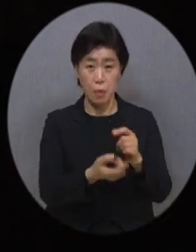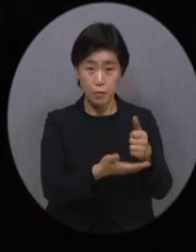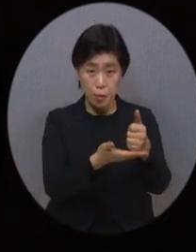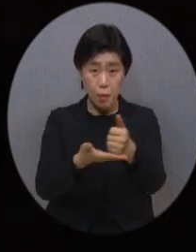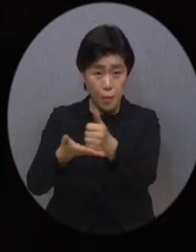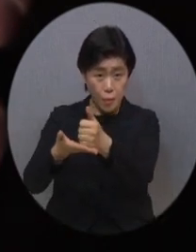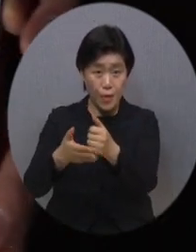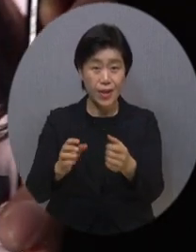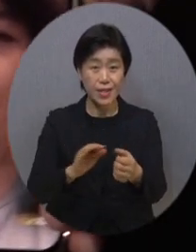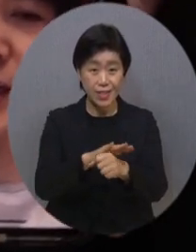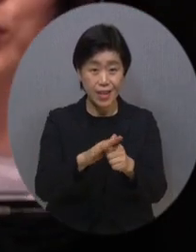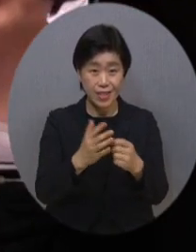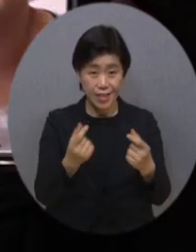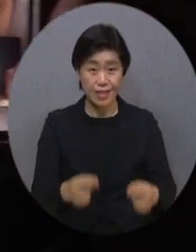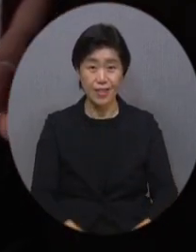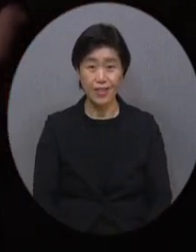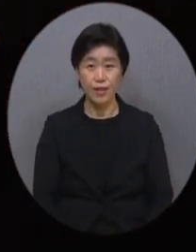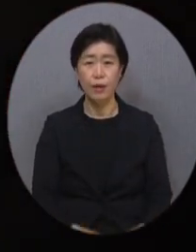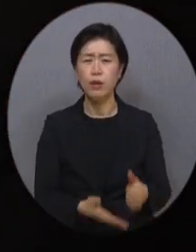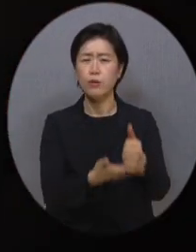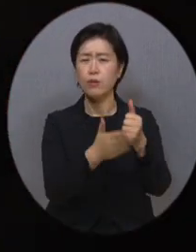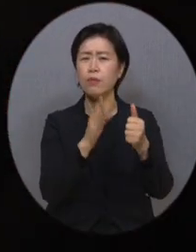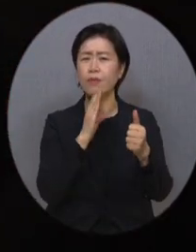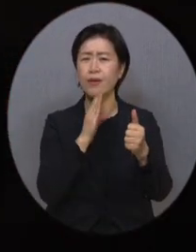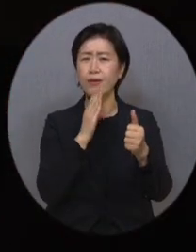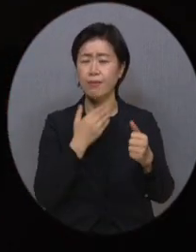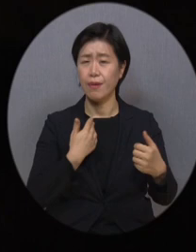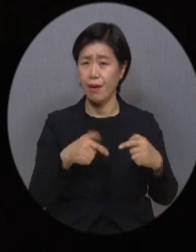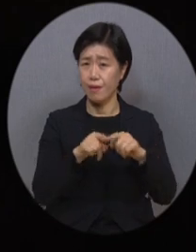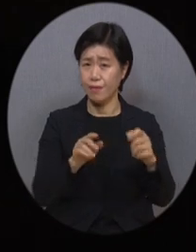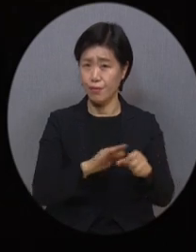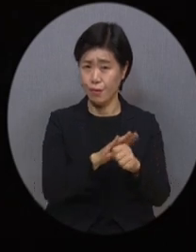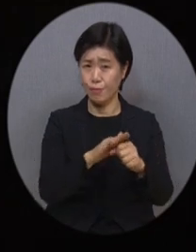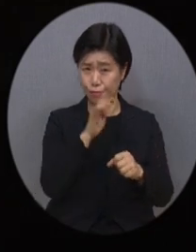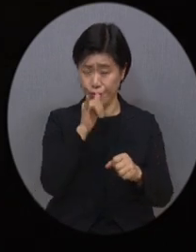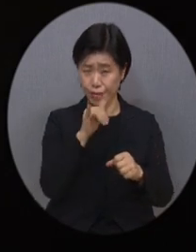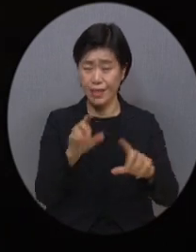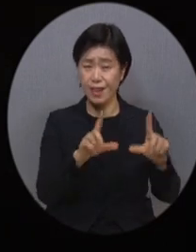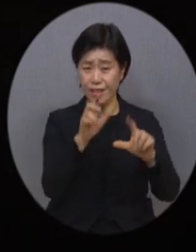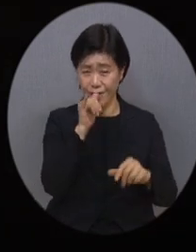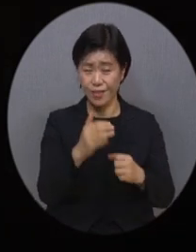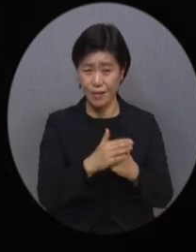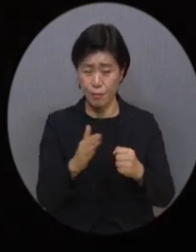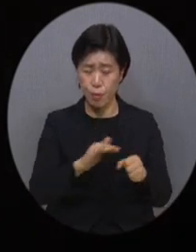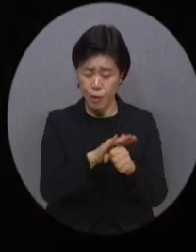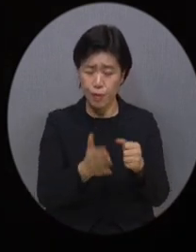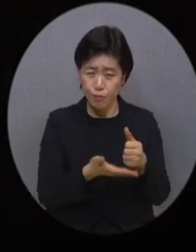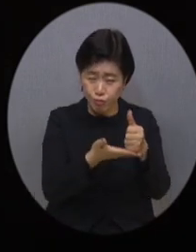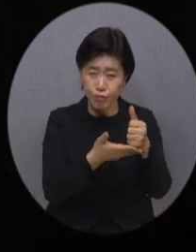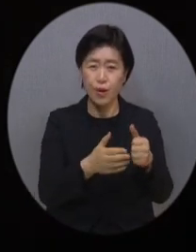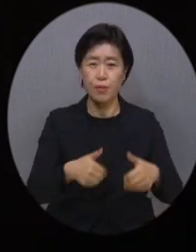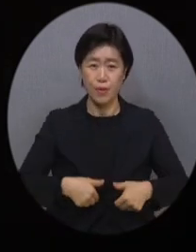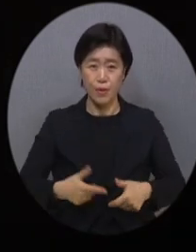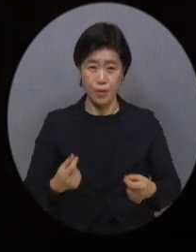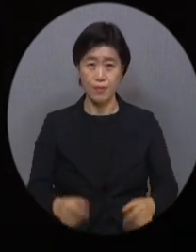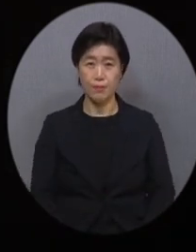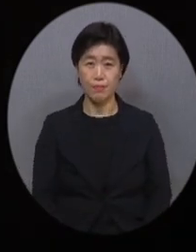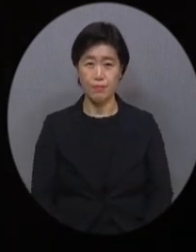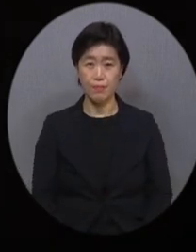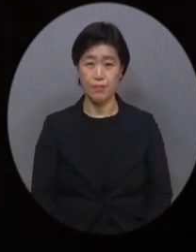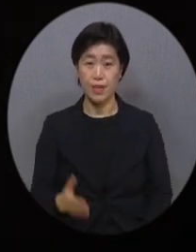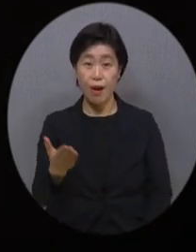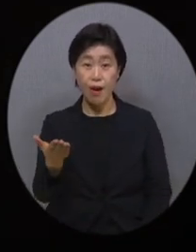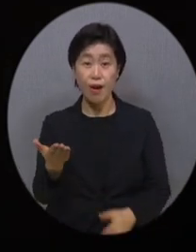사는구나. 아 존경해야죠 어? 저랑 사는데. 아 그렇지 그렇지. 그리고 뭐 남편을 보니까 영원한 동반자로 이렇게